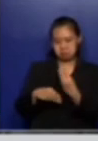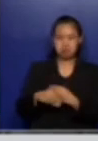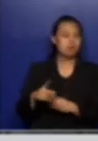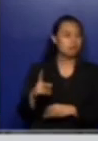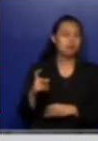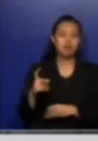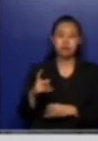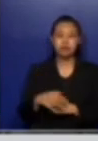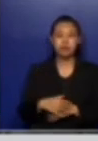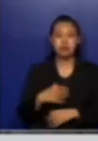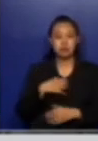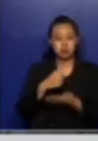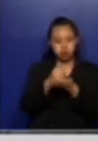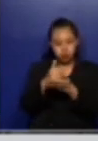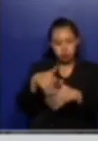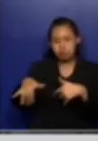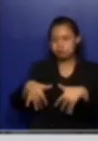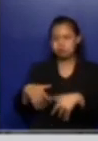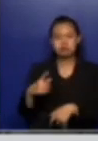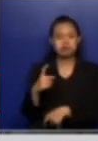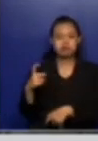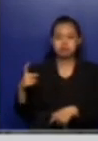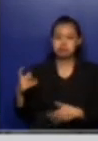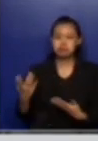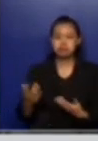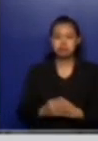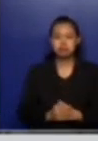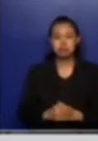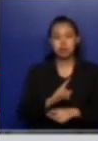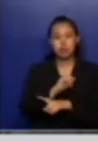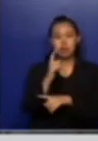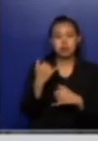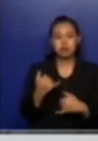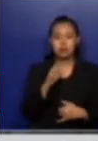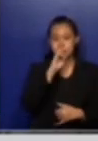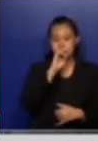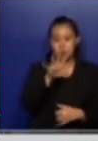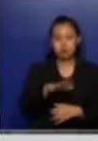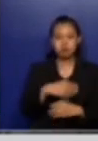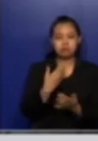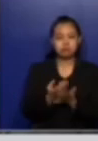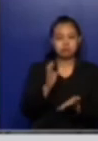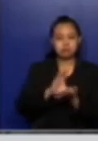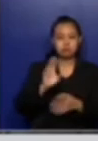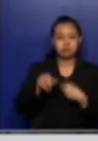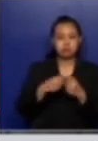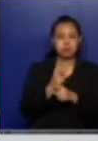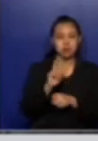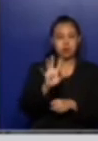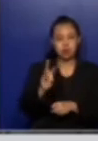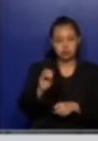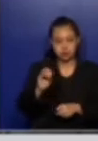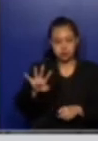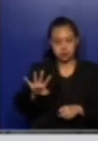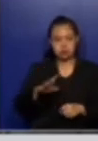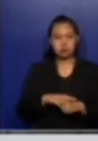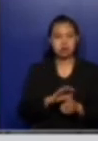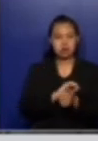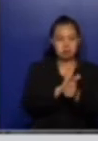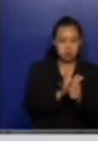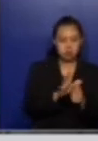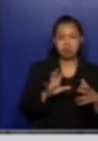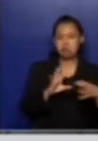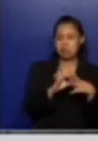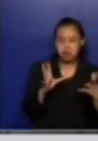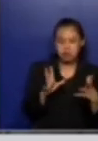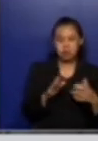ไปเยียวยาพี่น้องประชาชนได้เพราะฉะนั้นวันนี้นะครับต้องบอกว่างบประมาณปี64นะครับไม่ได้ตอบโจทย์เรื่องโควิดไม่ได้ตอบโจทย์ปัญหาที่